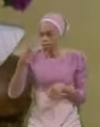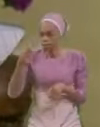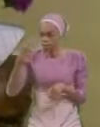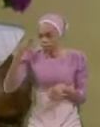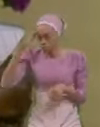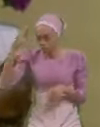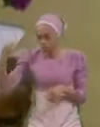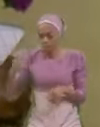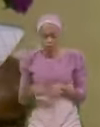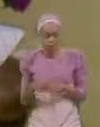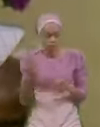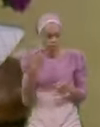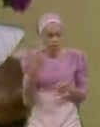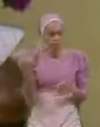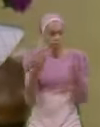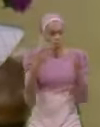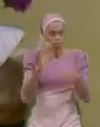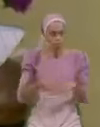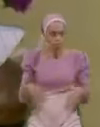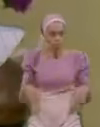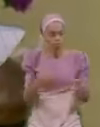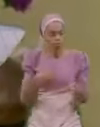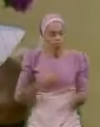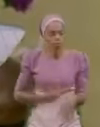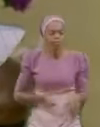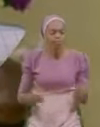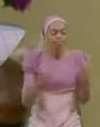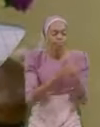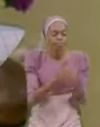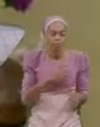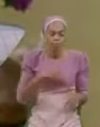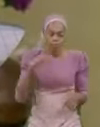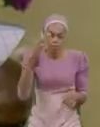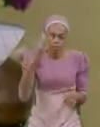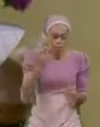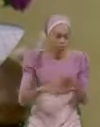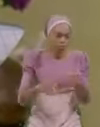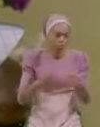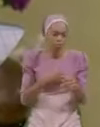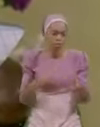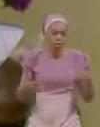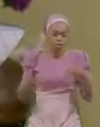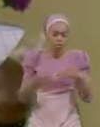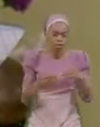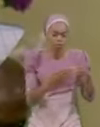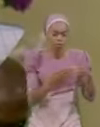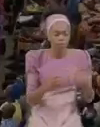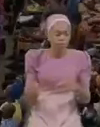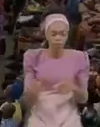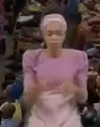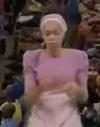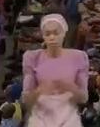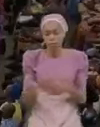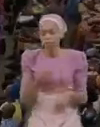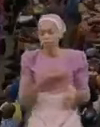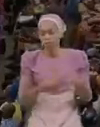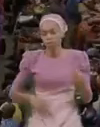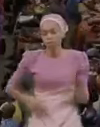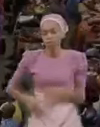atthèes le prêcher l'Évangile les conduit au Seigneur et Dieu nous aidera les conduire à lui au nom de